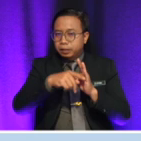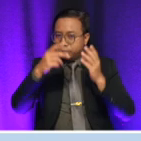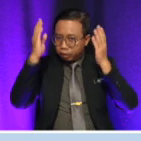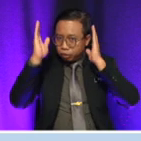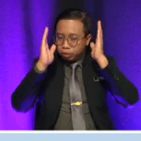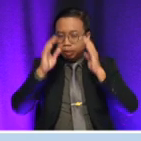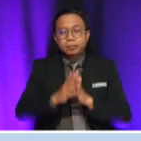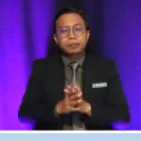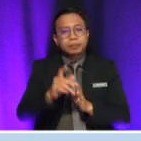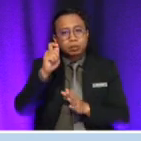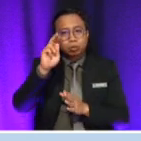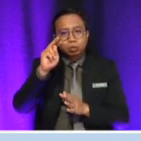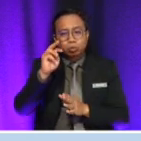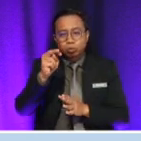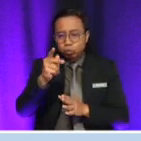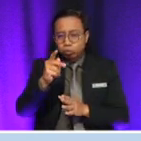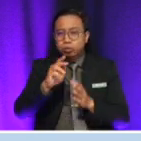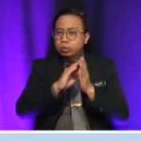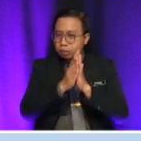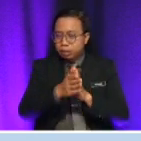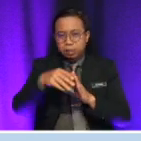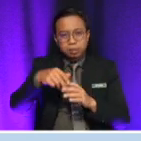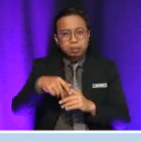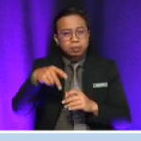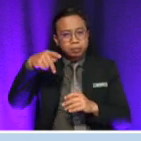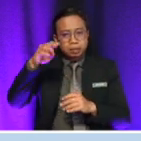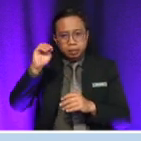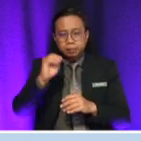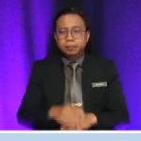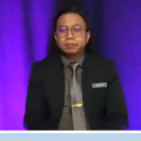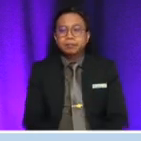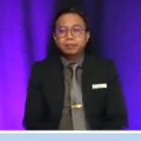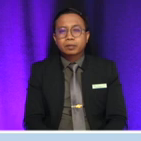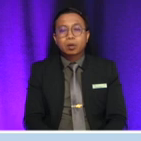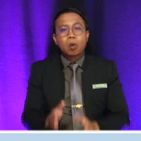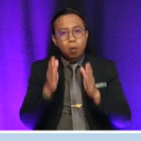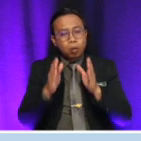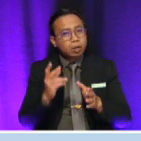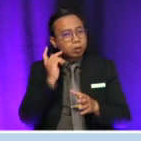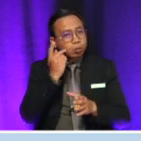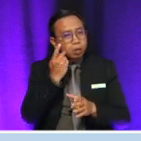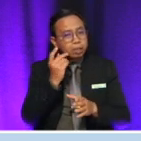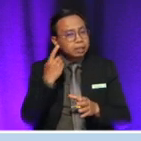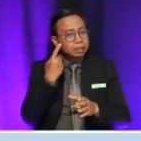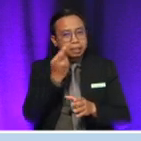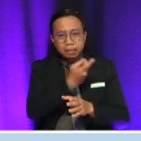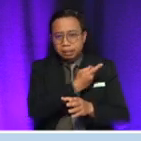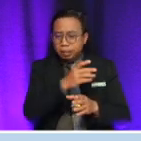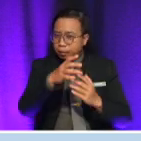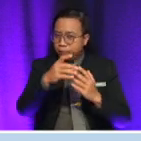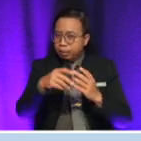dilantik sebagai ketua menteri ketika itu orang bejase orang kuat itulah kita nanti sebagai